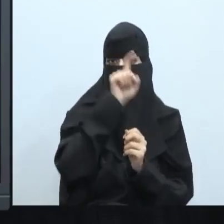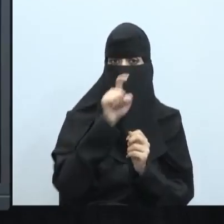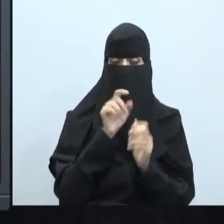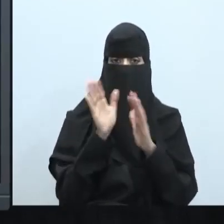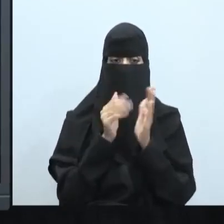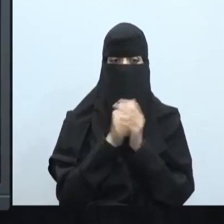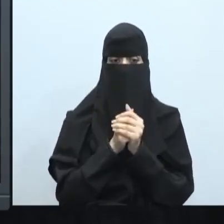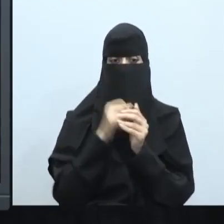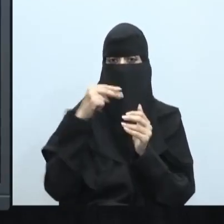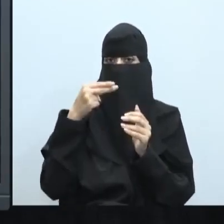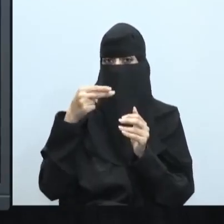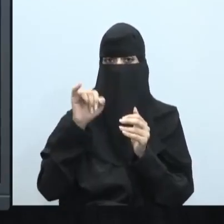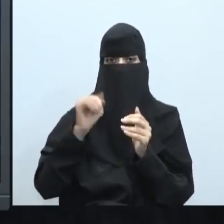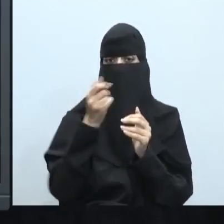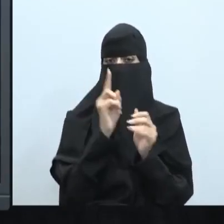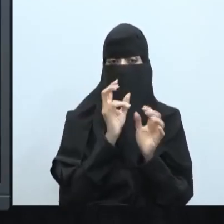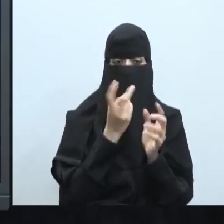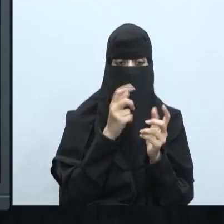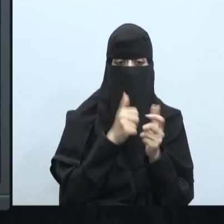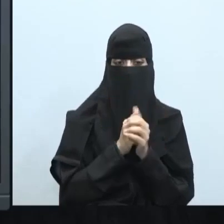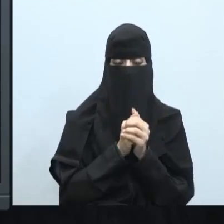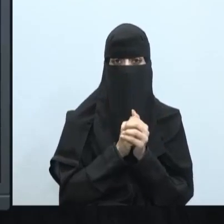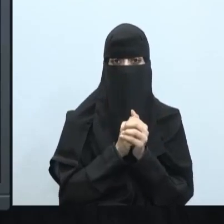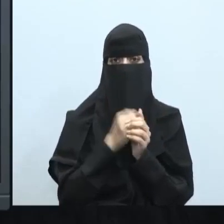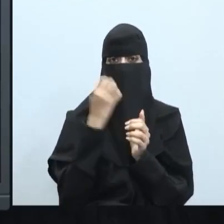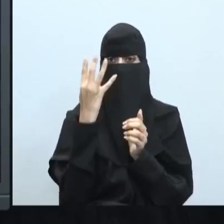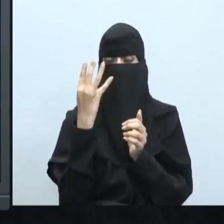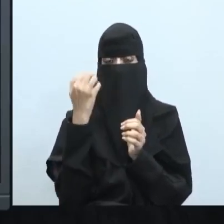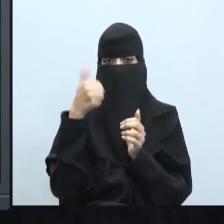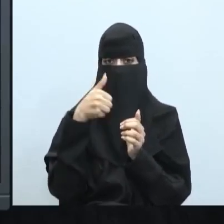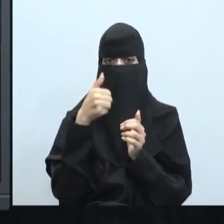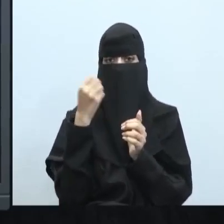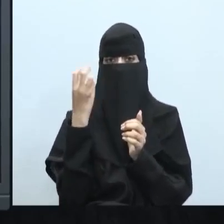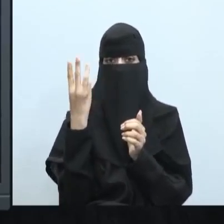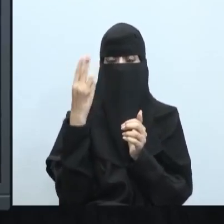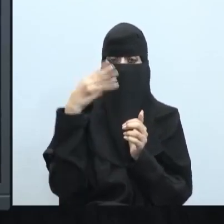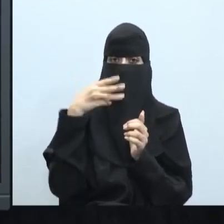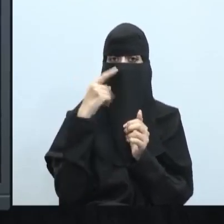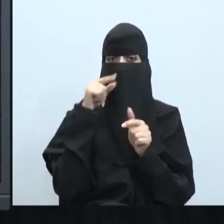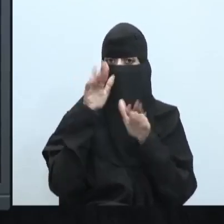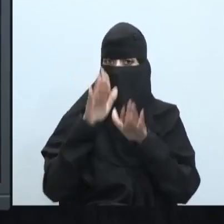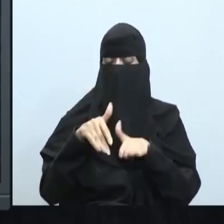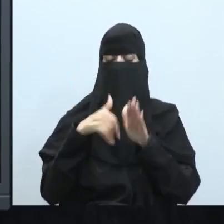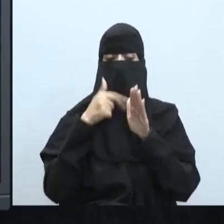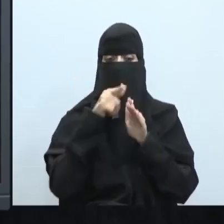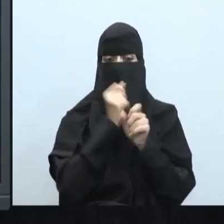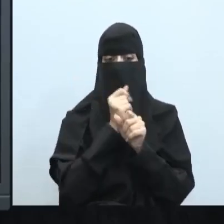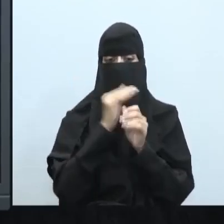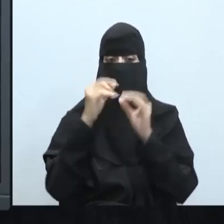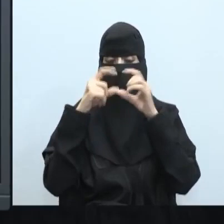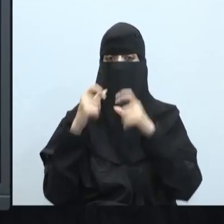64 بيت اثنين بيت ما هي عماره الحاسب لديك هنالك في كل تطبيق يظهر يوجد